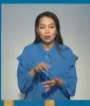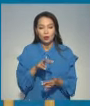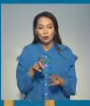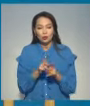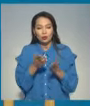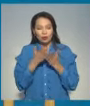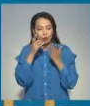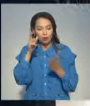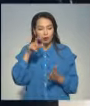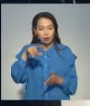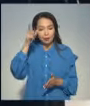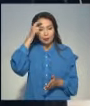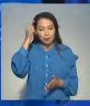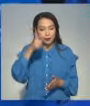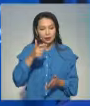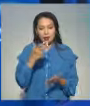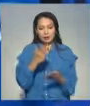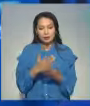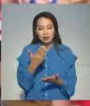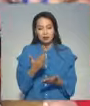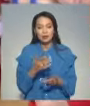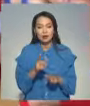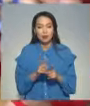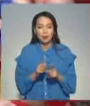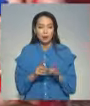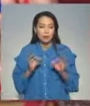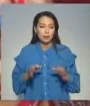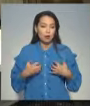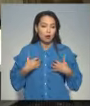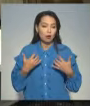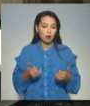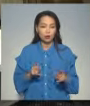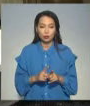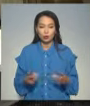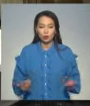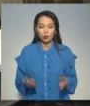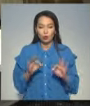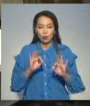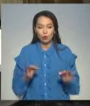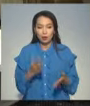оқыған донатады. Сондай-ақ президент салауатты өмір салтын ұстануды да қолдайды. Бұған дейін ол 13 жыл